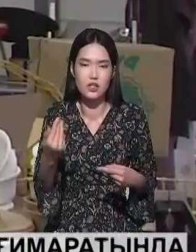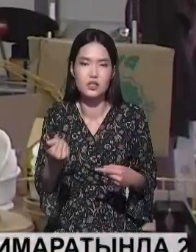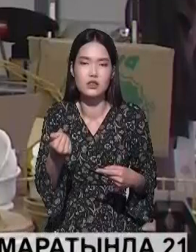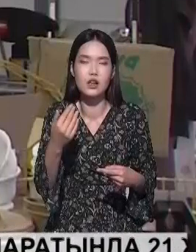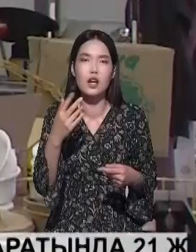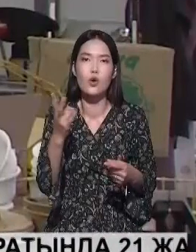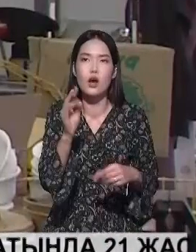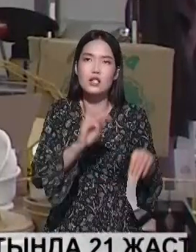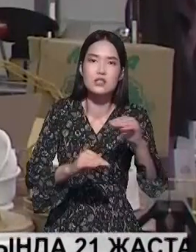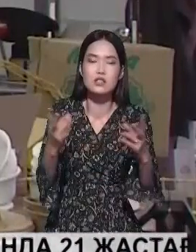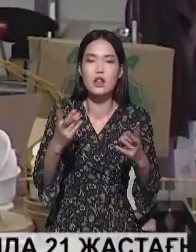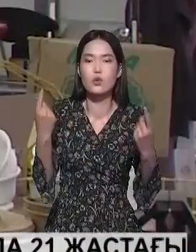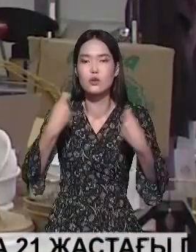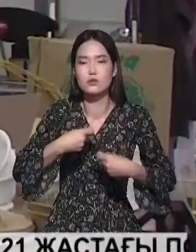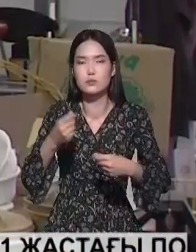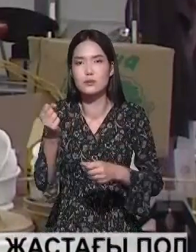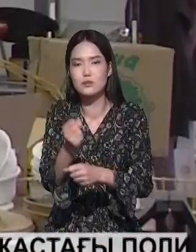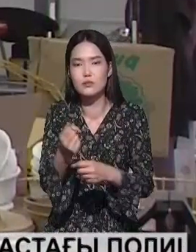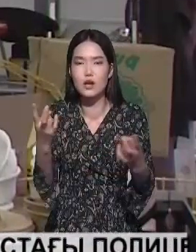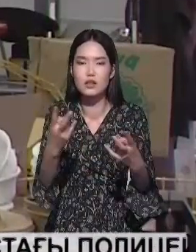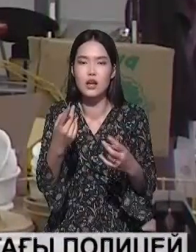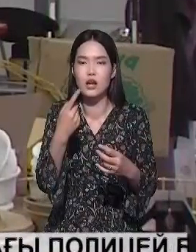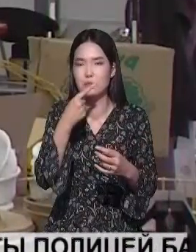керек дейді. Бір алдында үлкен